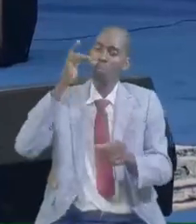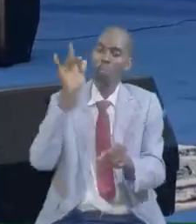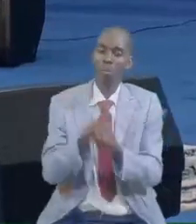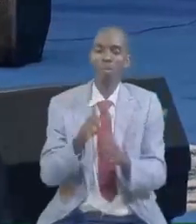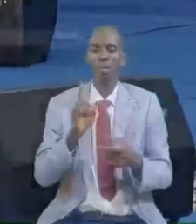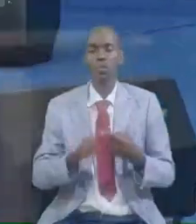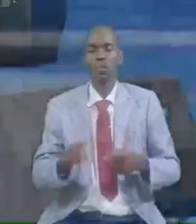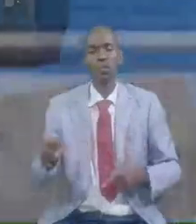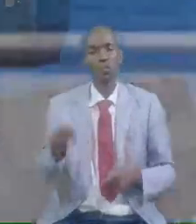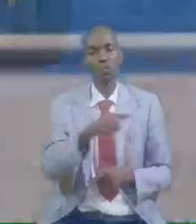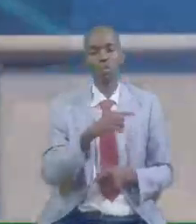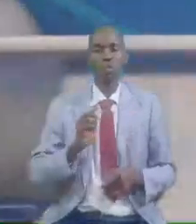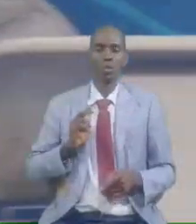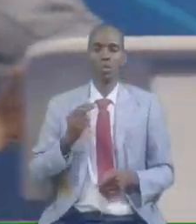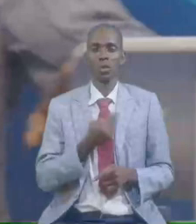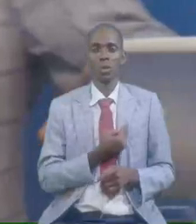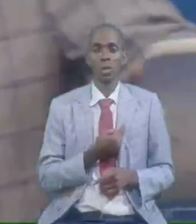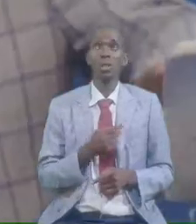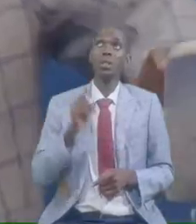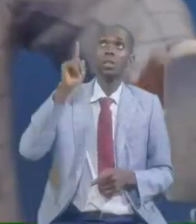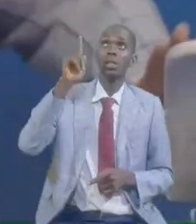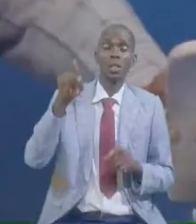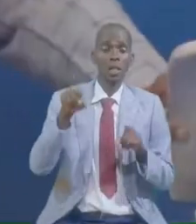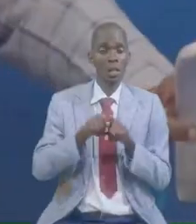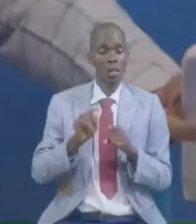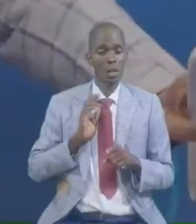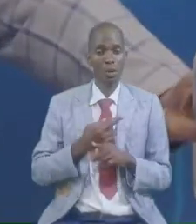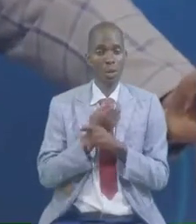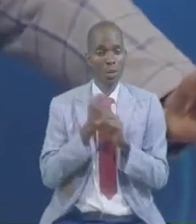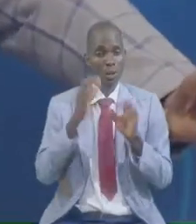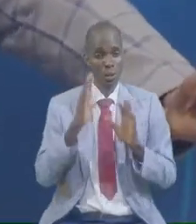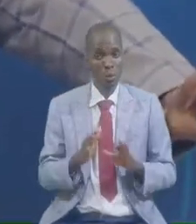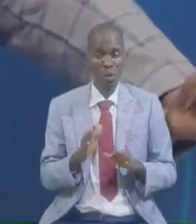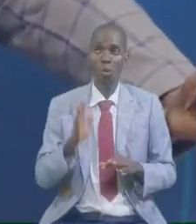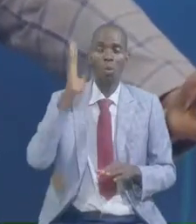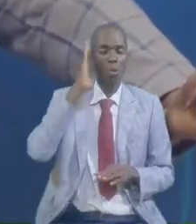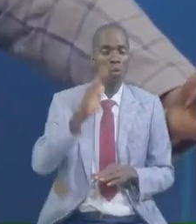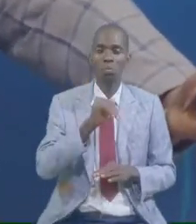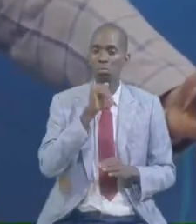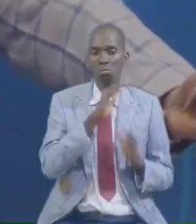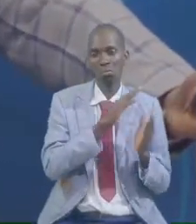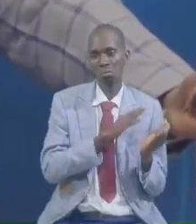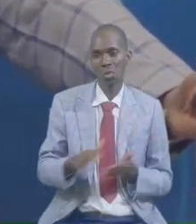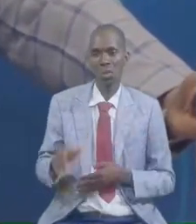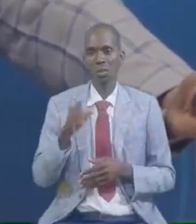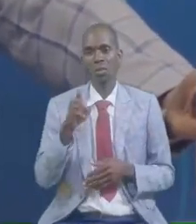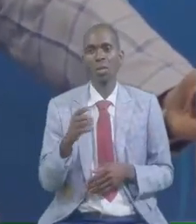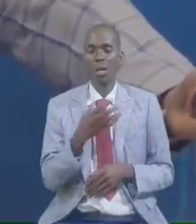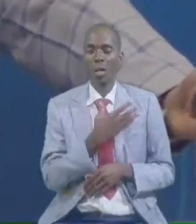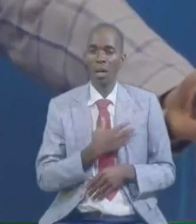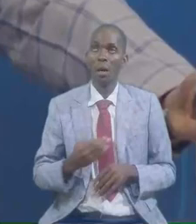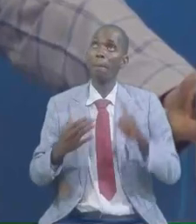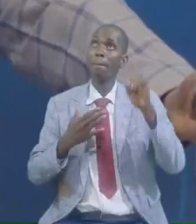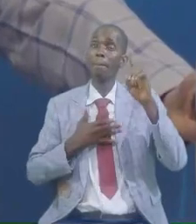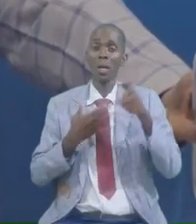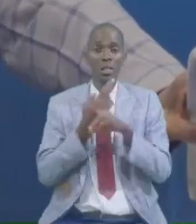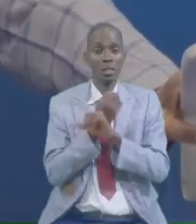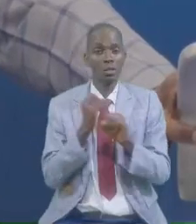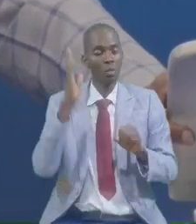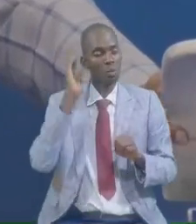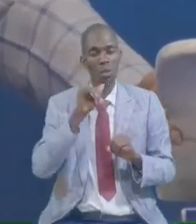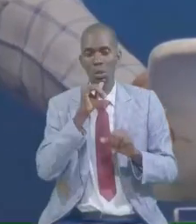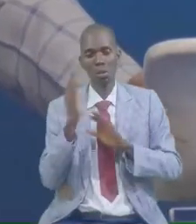dit, comme rédempteur, je ne vais pas t'abandonner et ma rédemption ne te quittera pas.